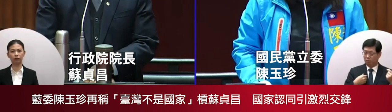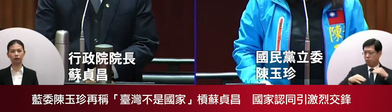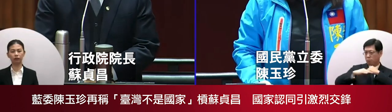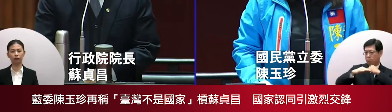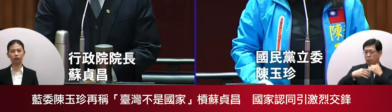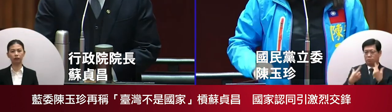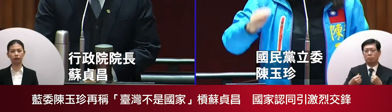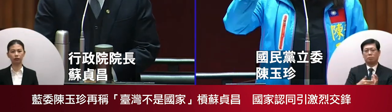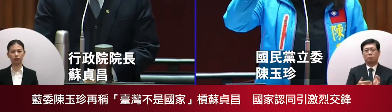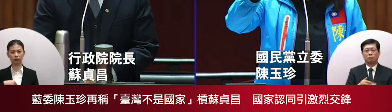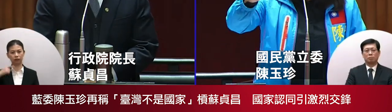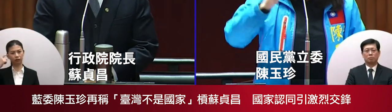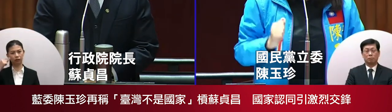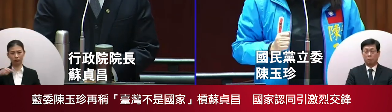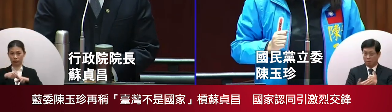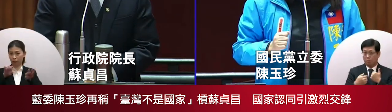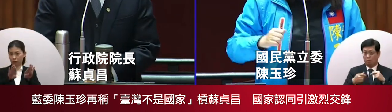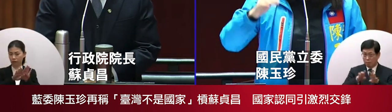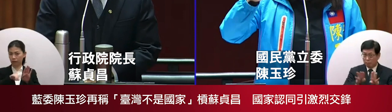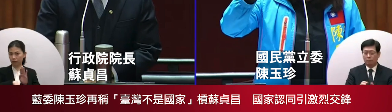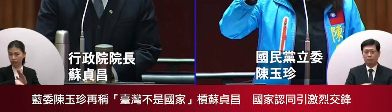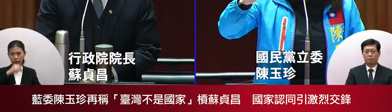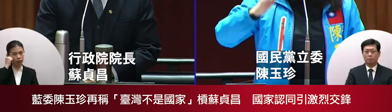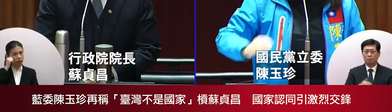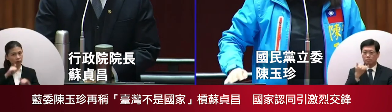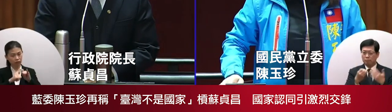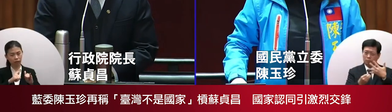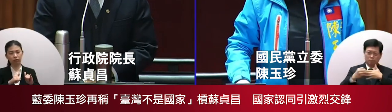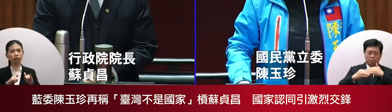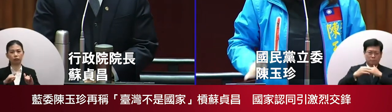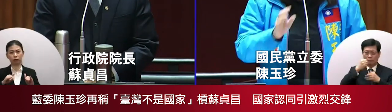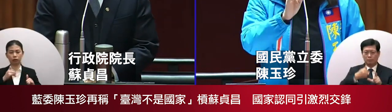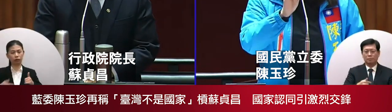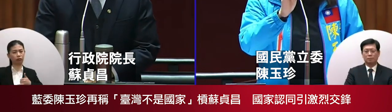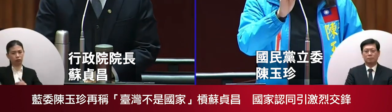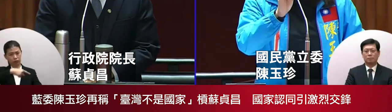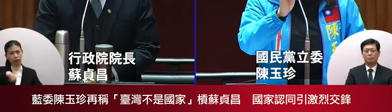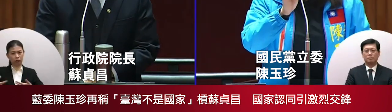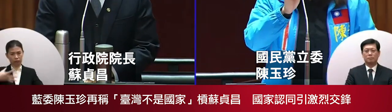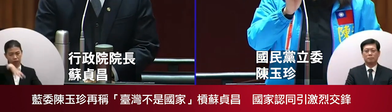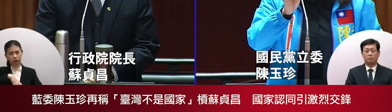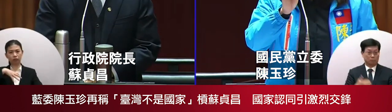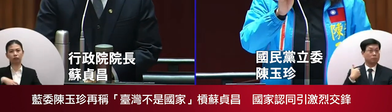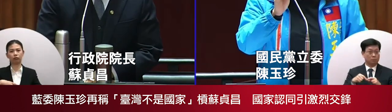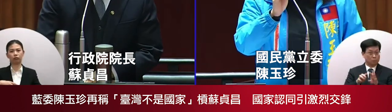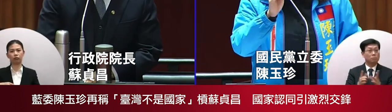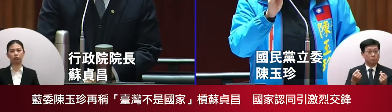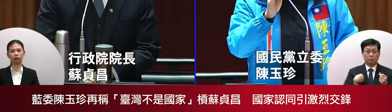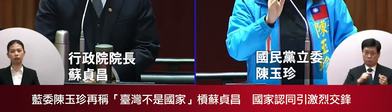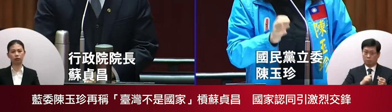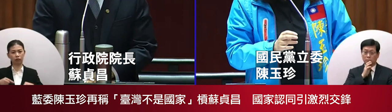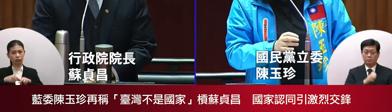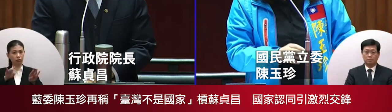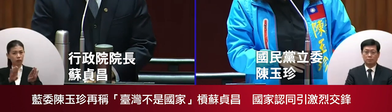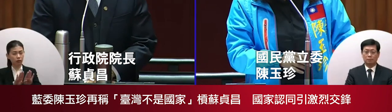样的一个地位。 我认为金门的同胞也都是国人同胞， 对啊。 我对于当 年我们金门人，当然认为 金